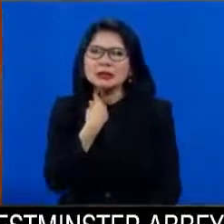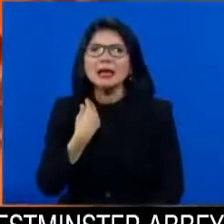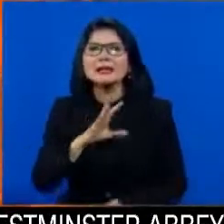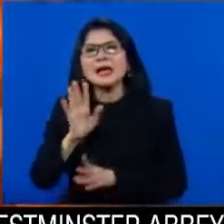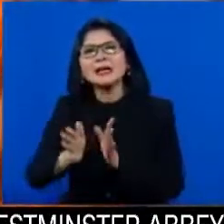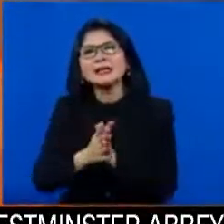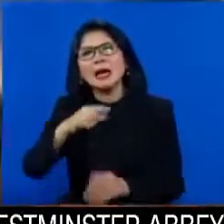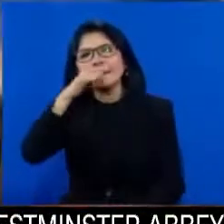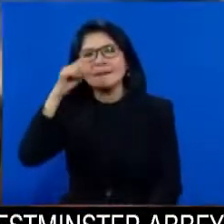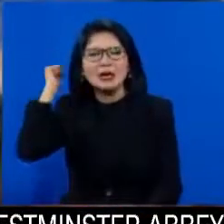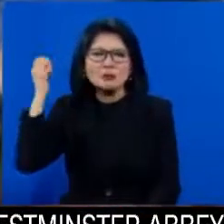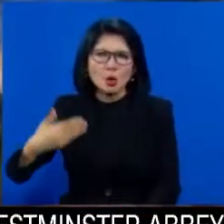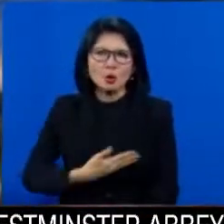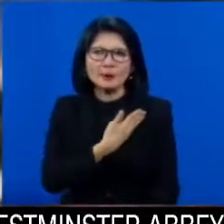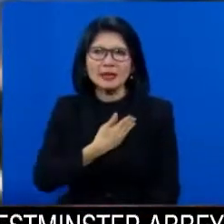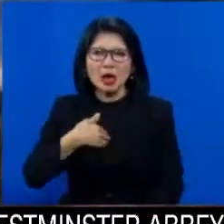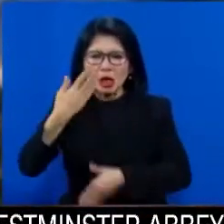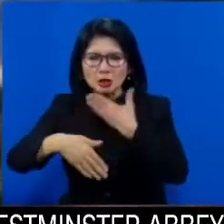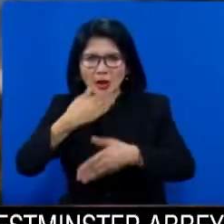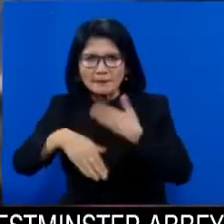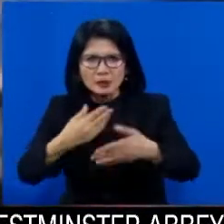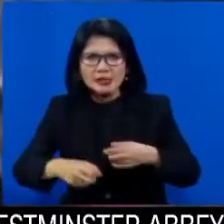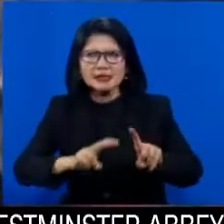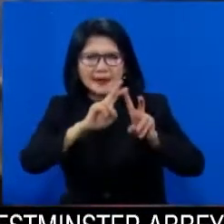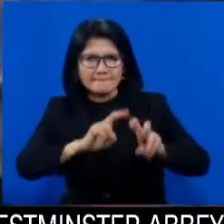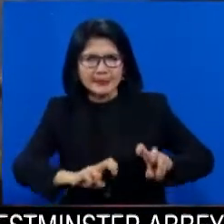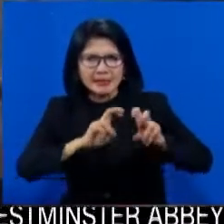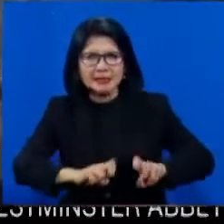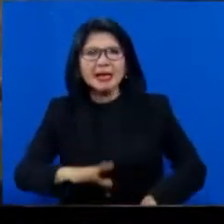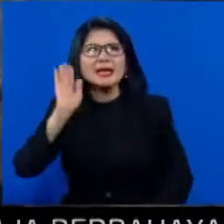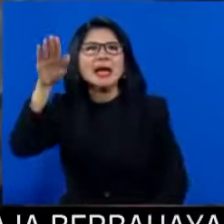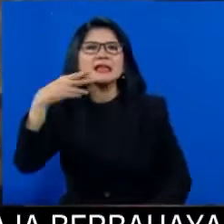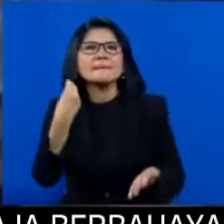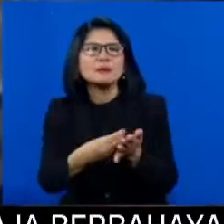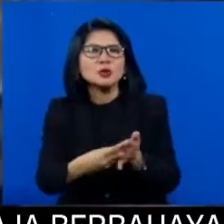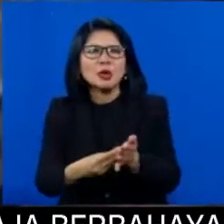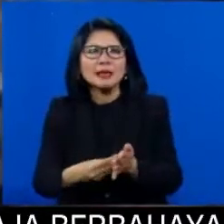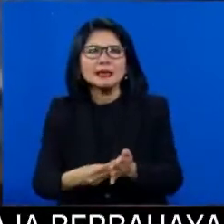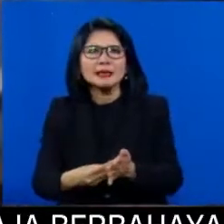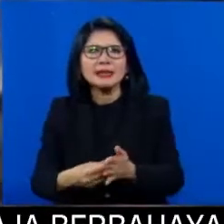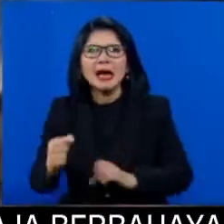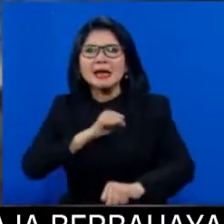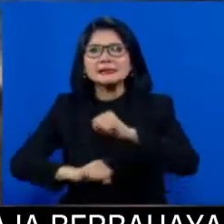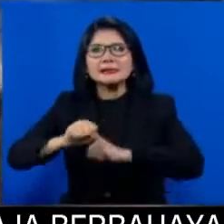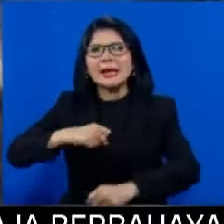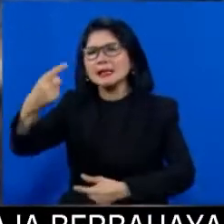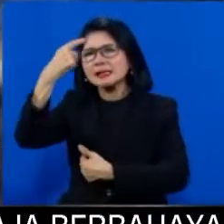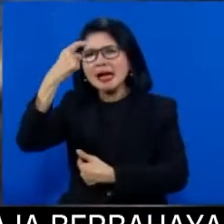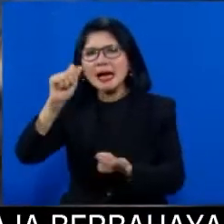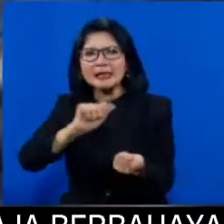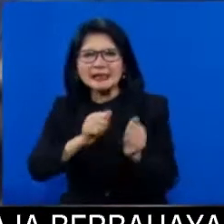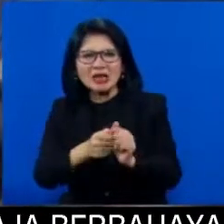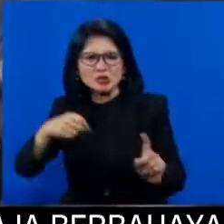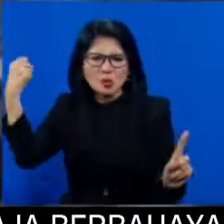tua korban. Untuk proses penyidikan tentu yang pertama kita akan membuktikan tentang peran tersangka di kasus kekerasan